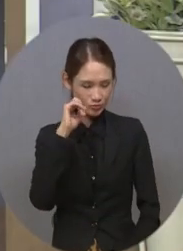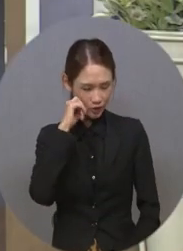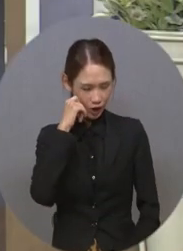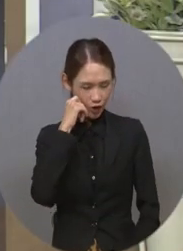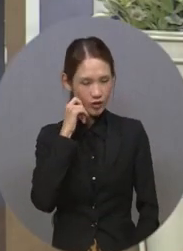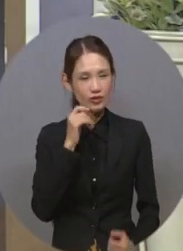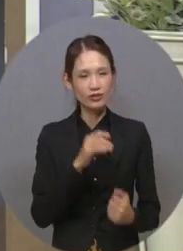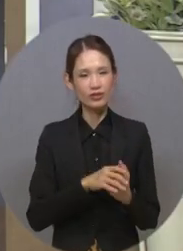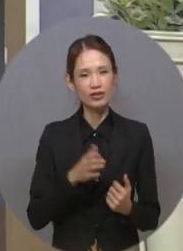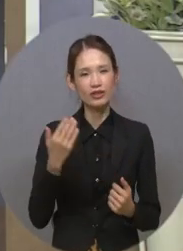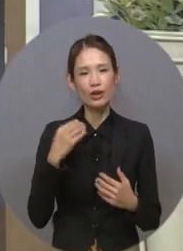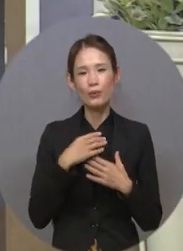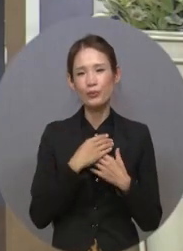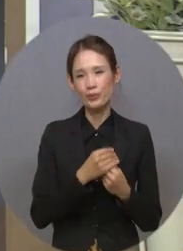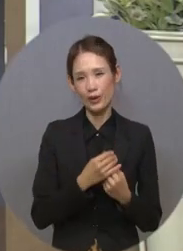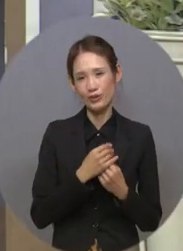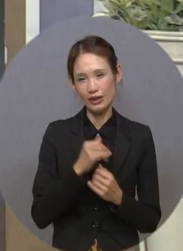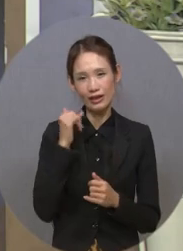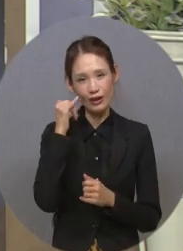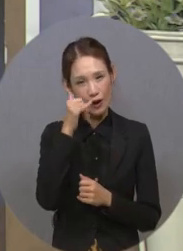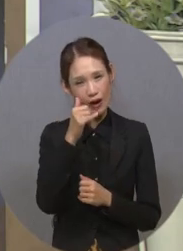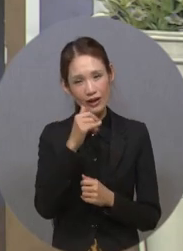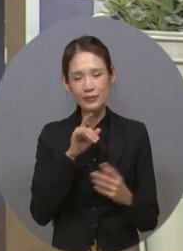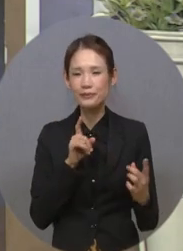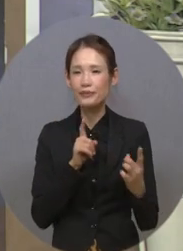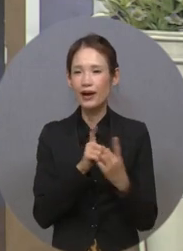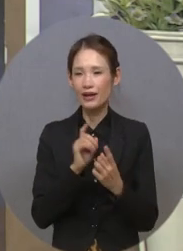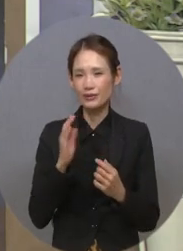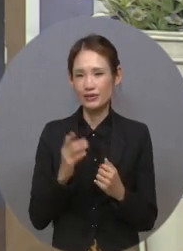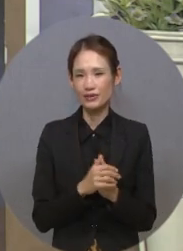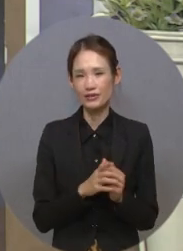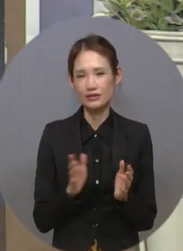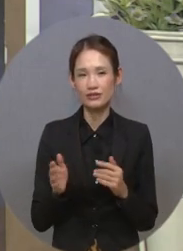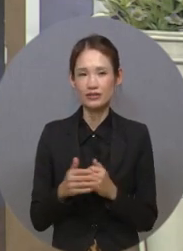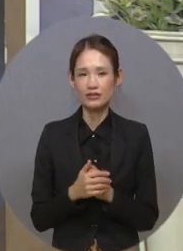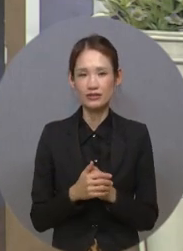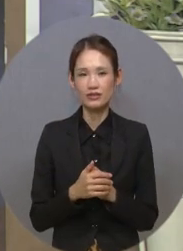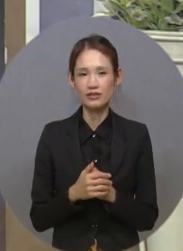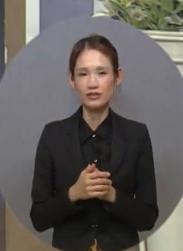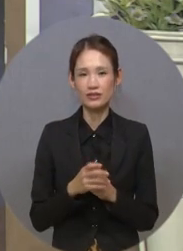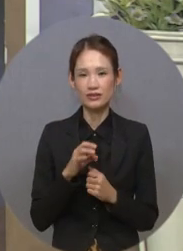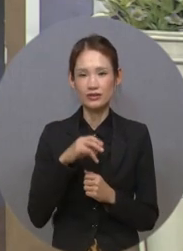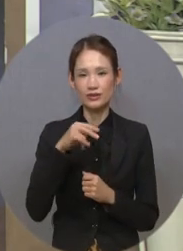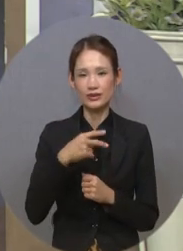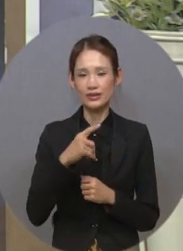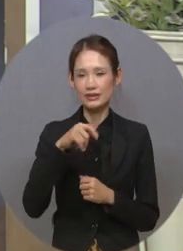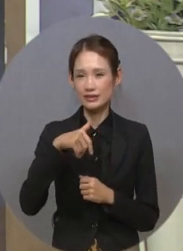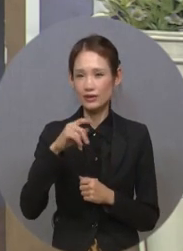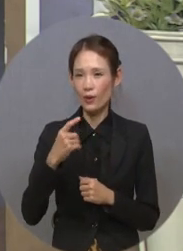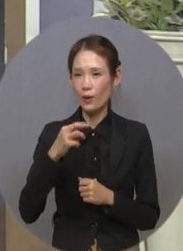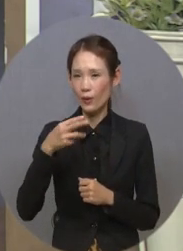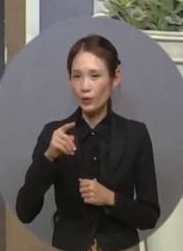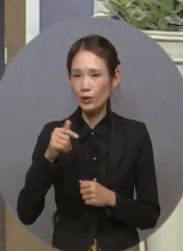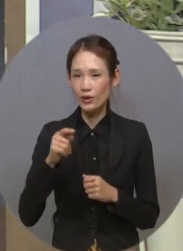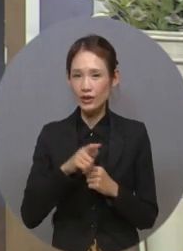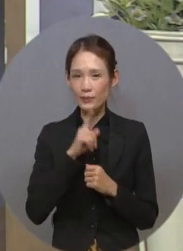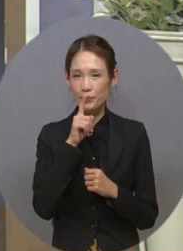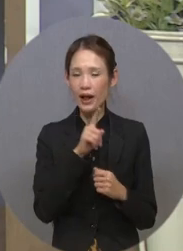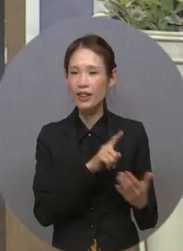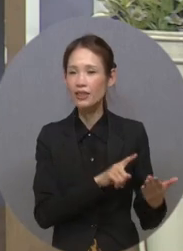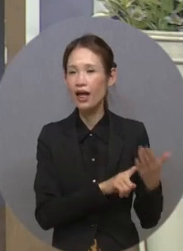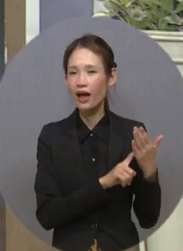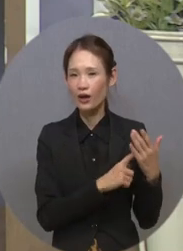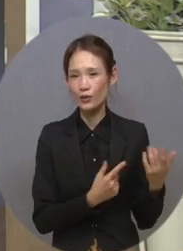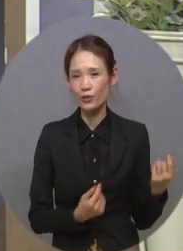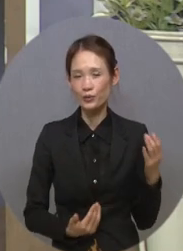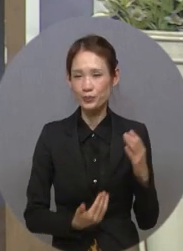이전에는 참 편하게 그냥 연락해서 만나면 됐는데 네. 아, 이제는 또 위드 코로나라는 말이 나오고 있는 것처럼